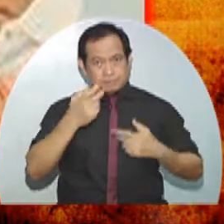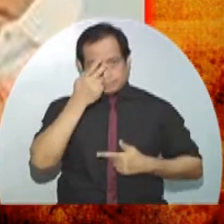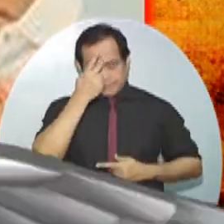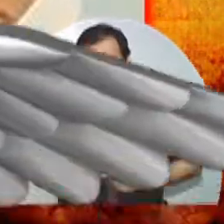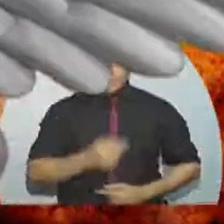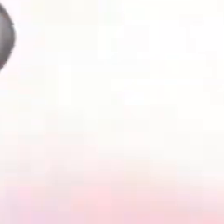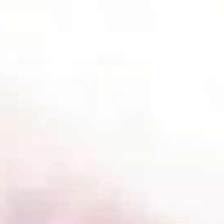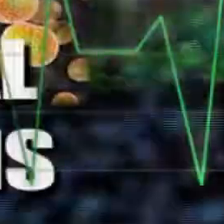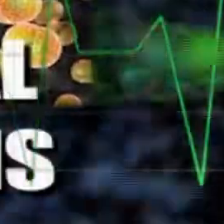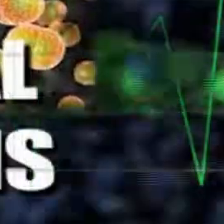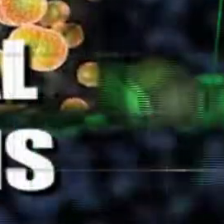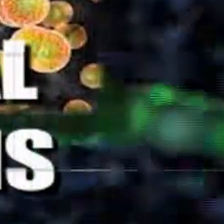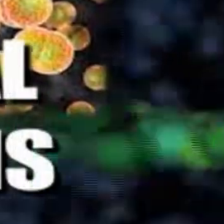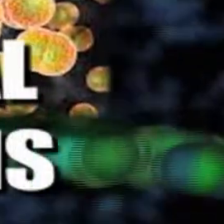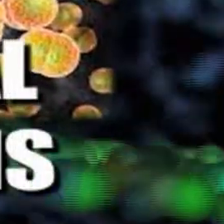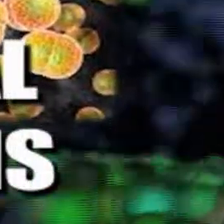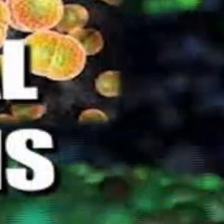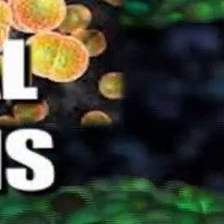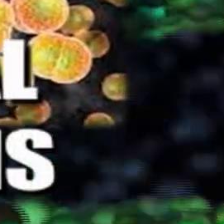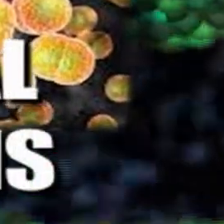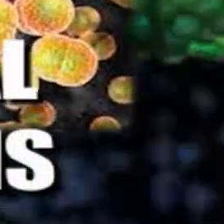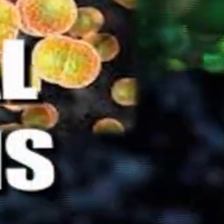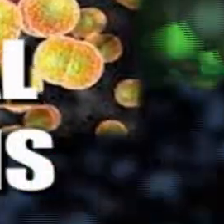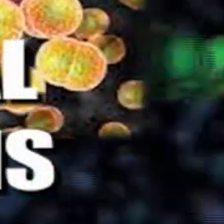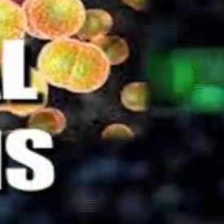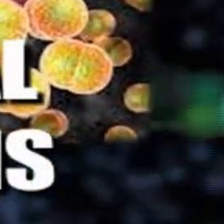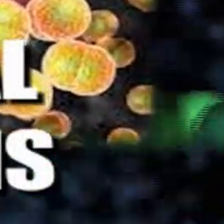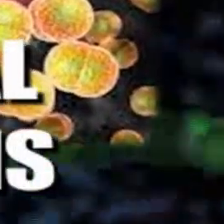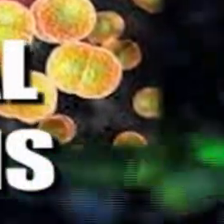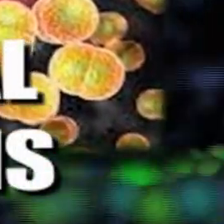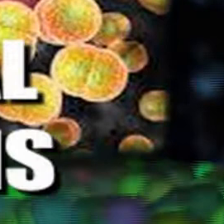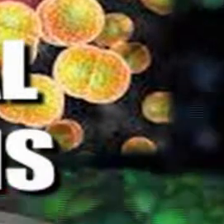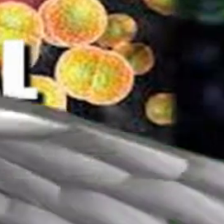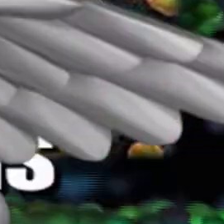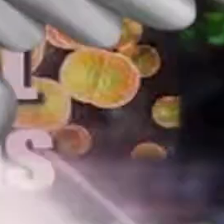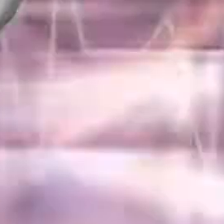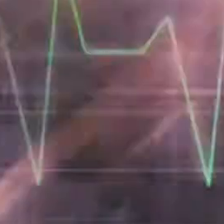ang pasyente.